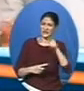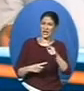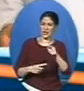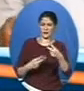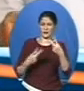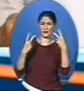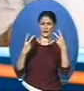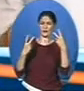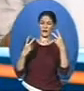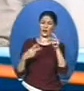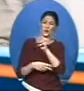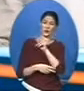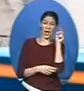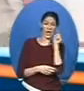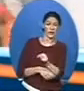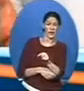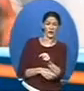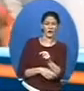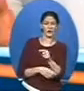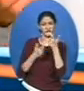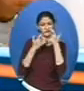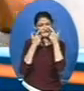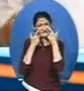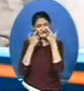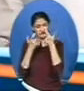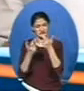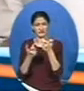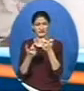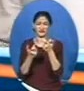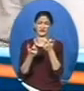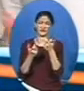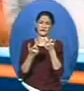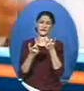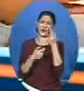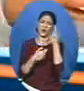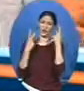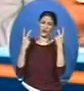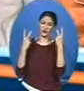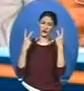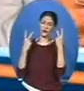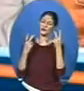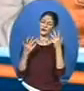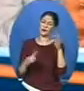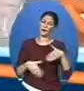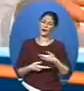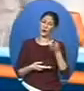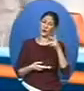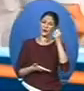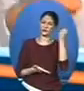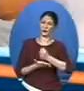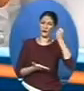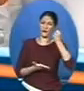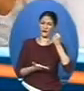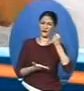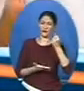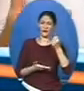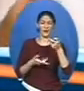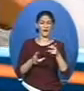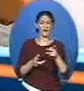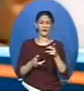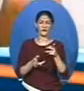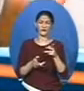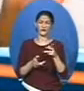דבר שיש צורך לאכוף אותו, אזי הוא מקבל תוקף יותר חזק, ואז אפשר להגיע להסכמות, אפשר שלא להעביר אותו לא